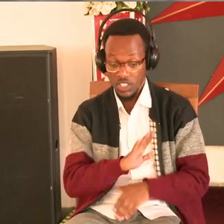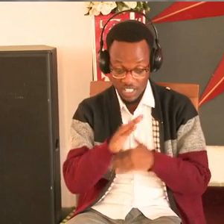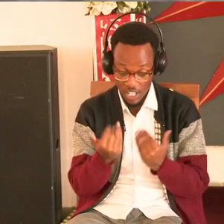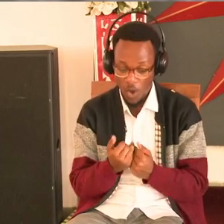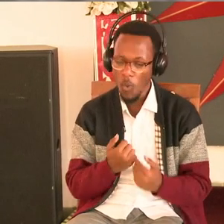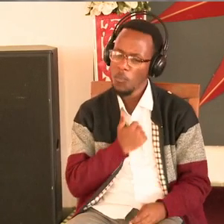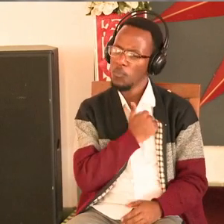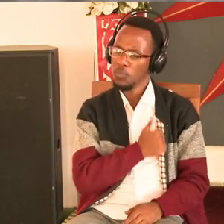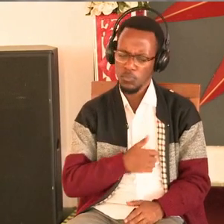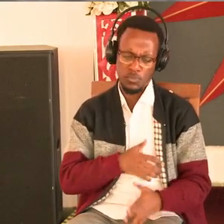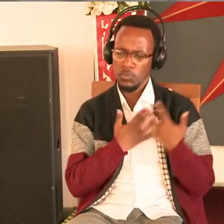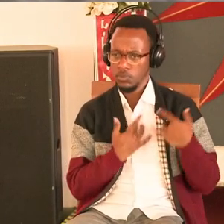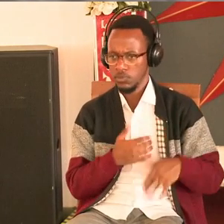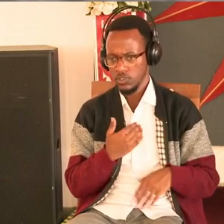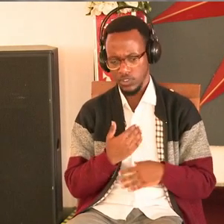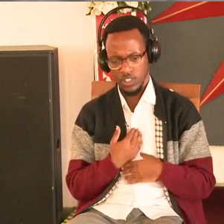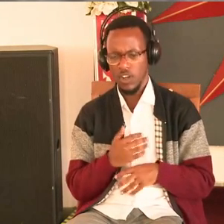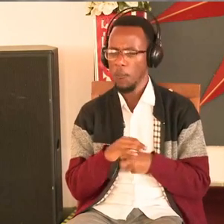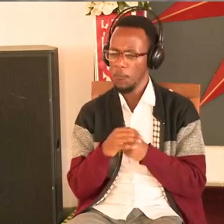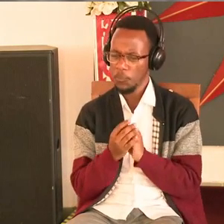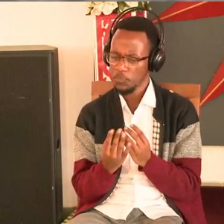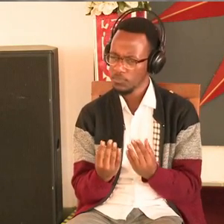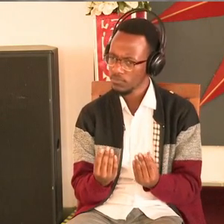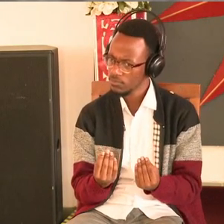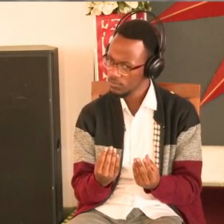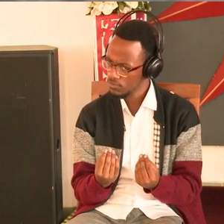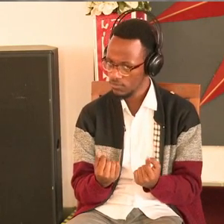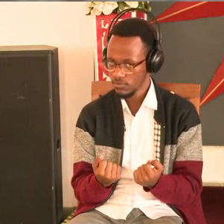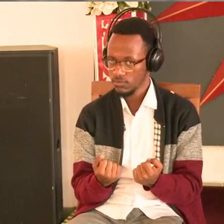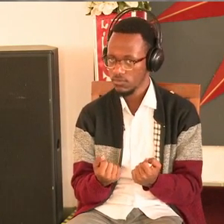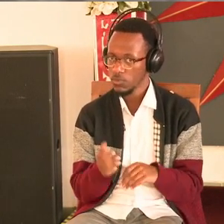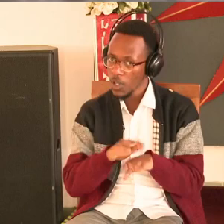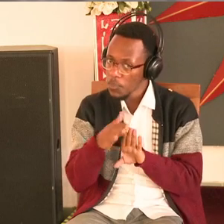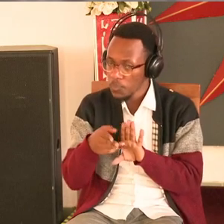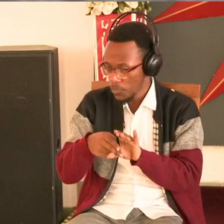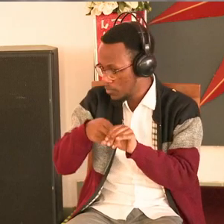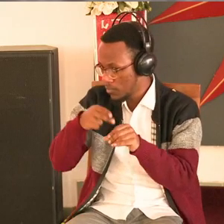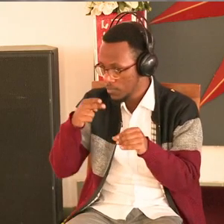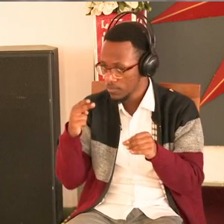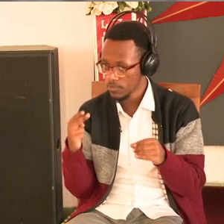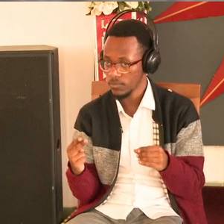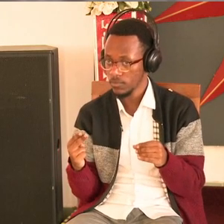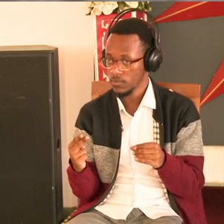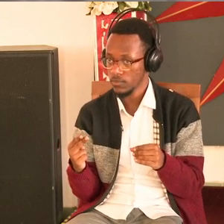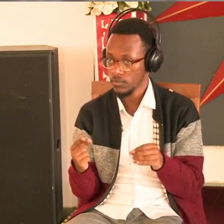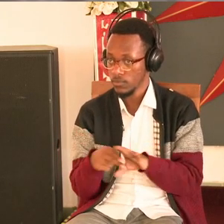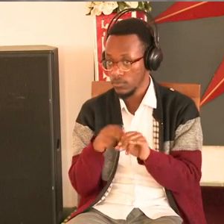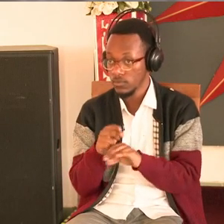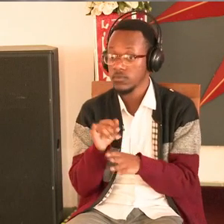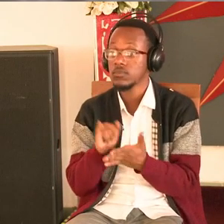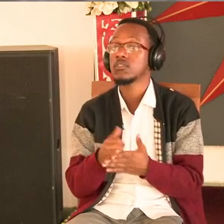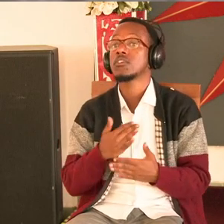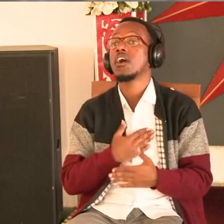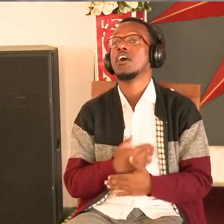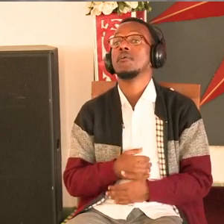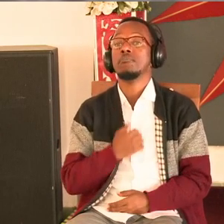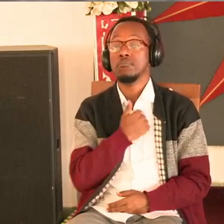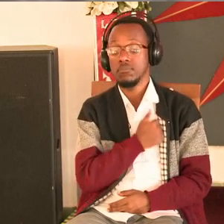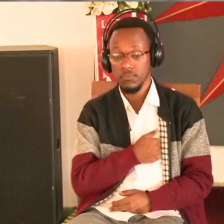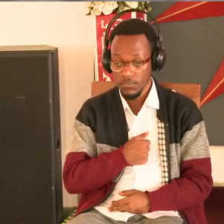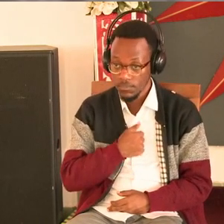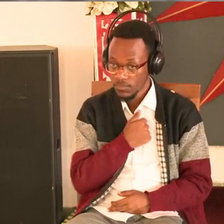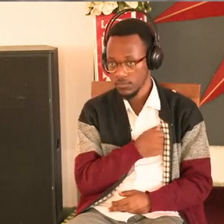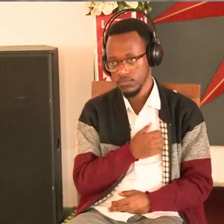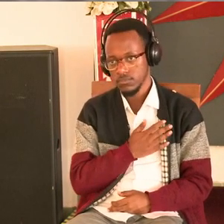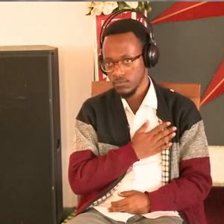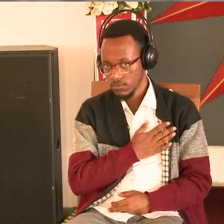y'umutima wanjye uyoroshye. Nuko umure nkure mu makuba yanjye no mu byago